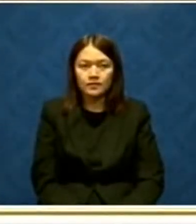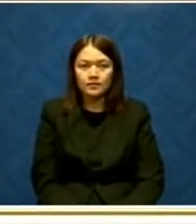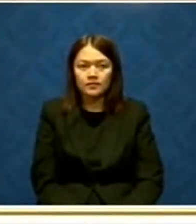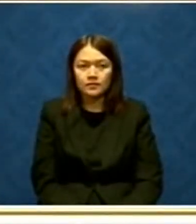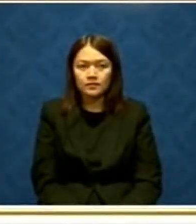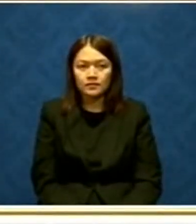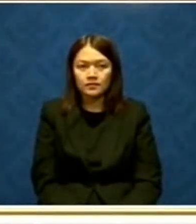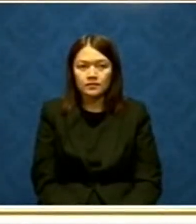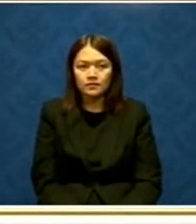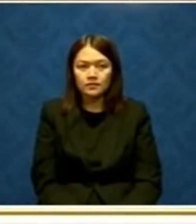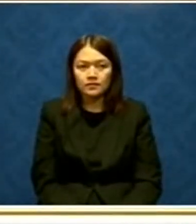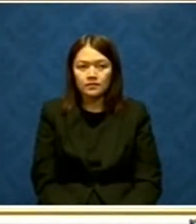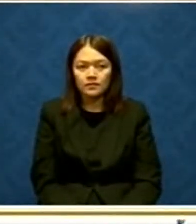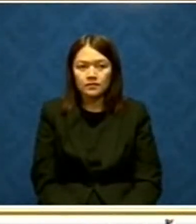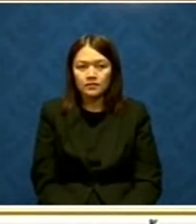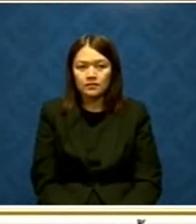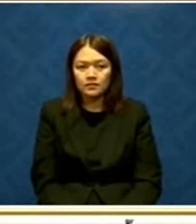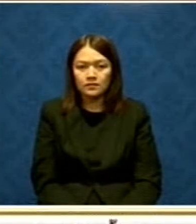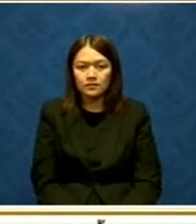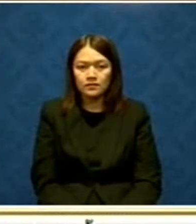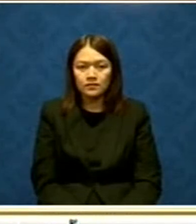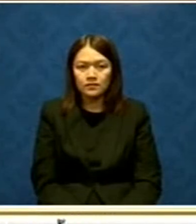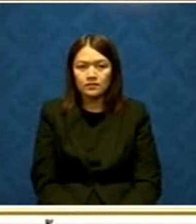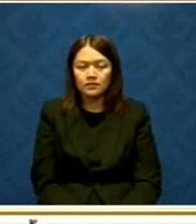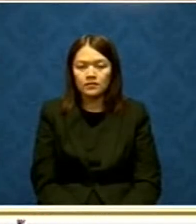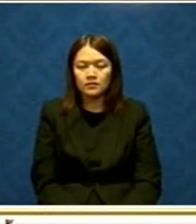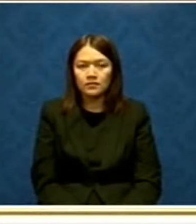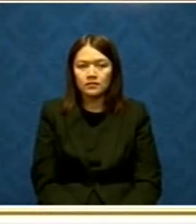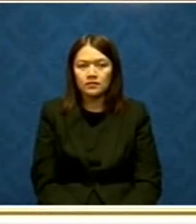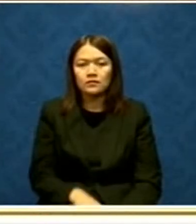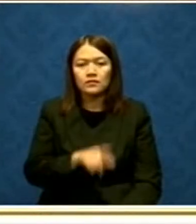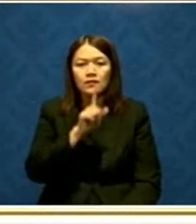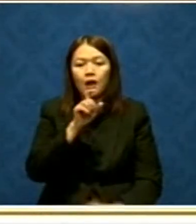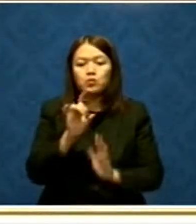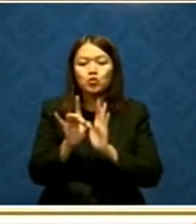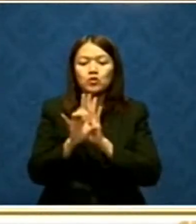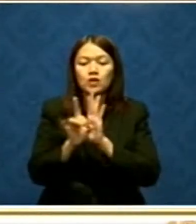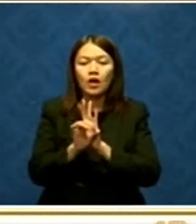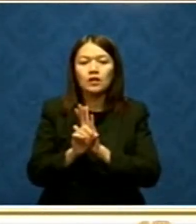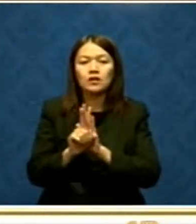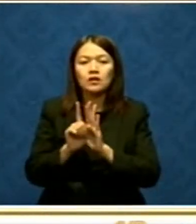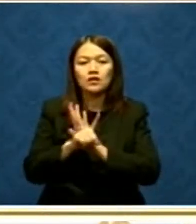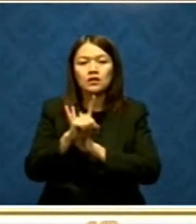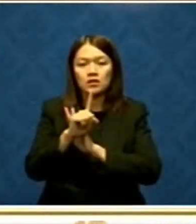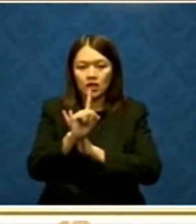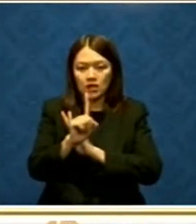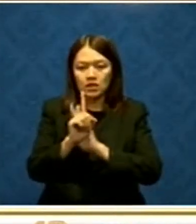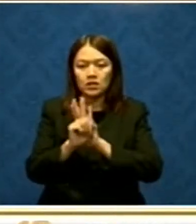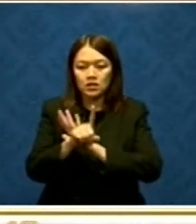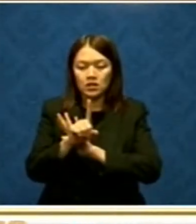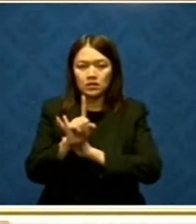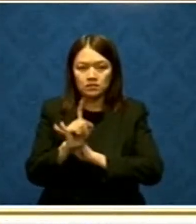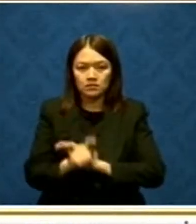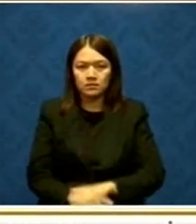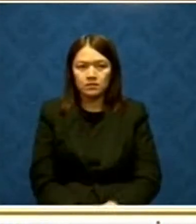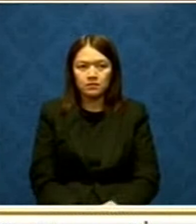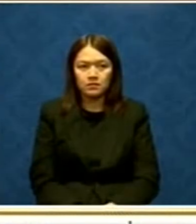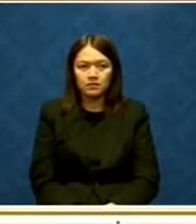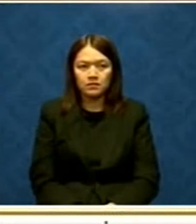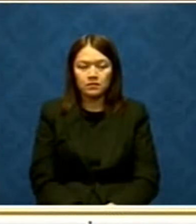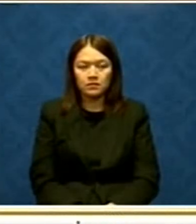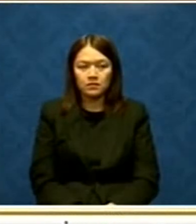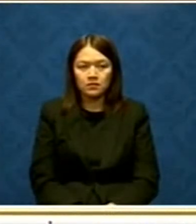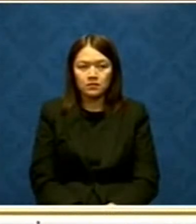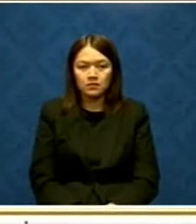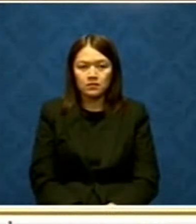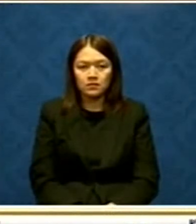ครับท่านประธานคุณจิรัตน์จะเหลือคำถามสุดท้ายอีกเพียงนาที18วินาทีครับท่านตรีมีเว